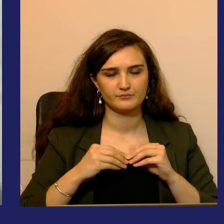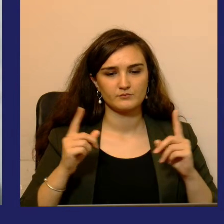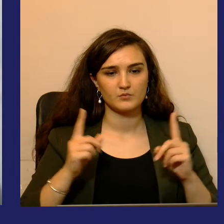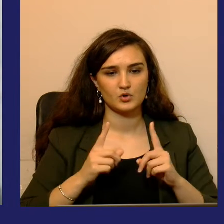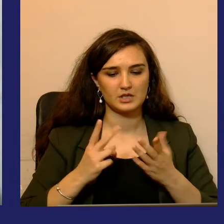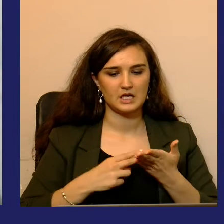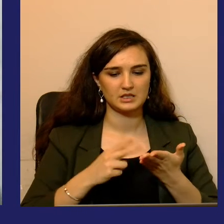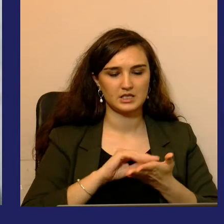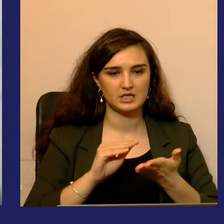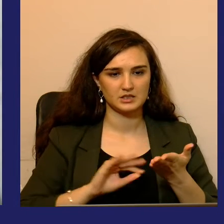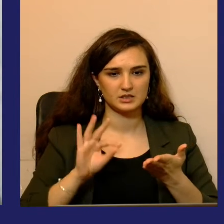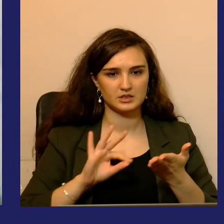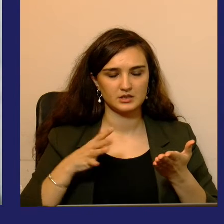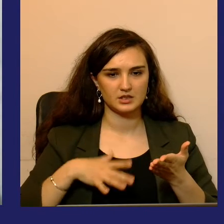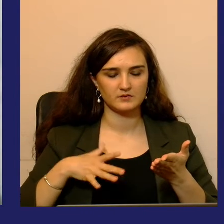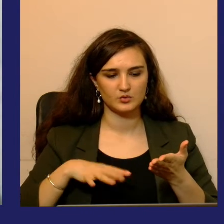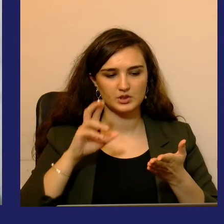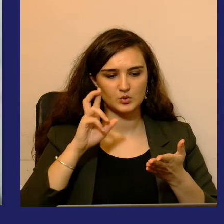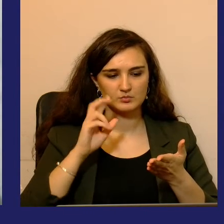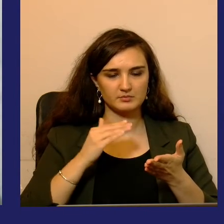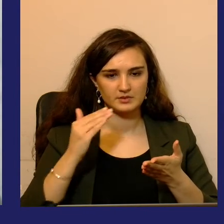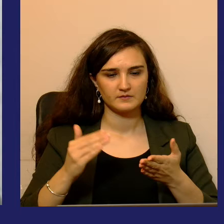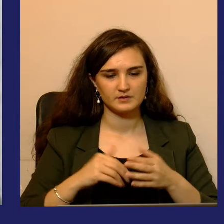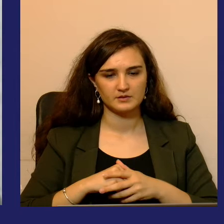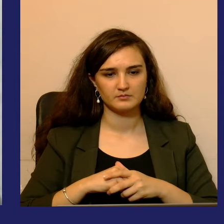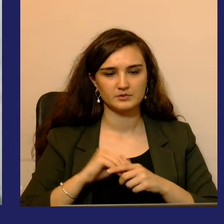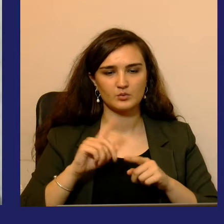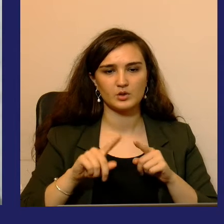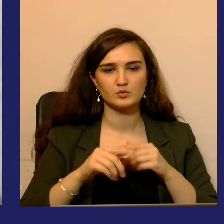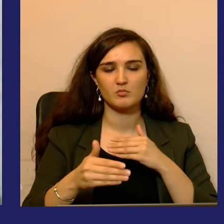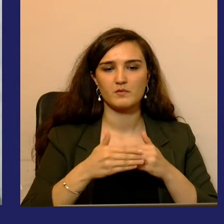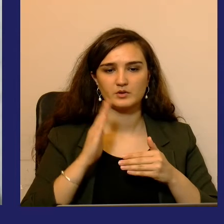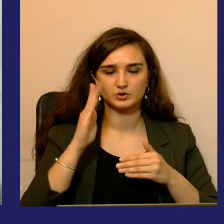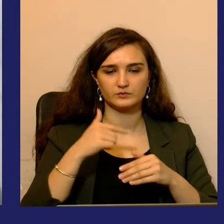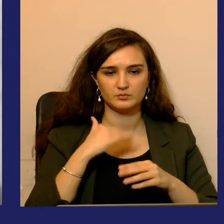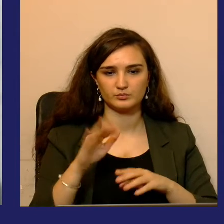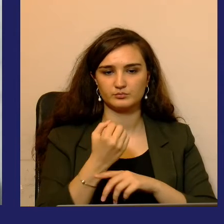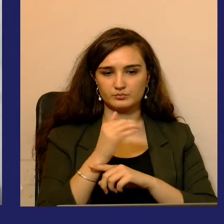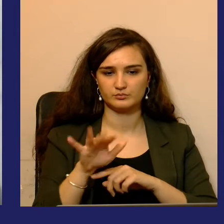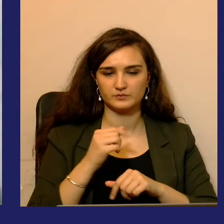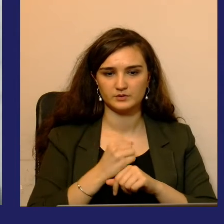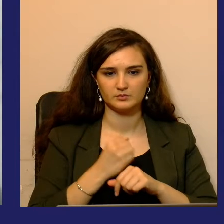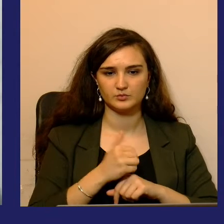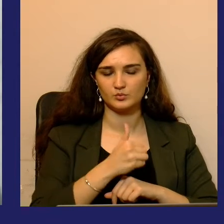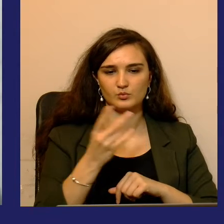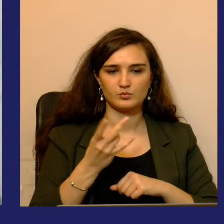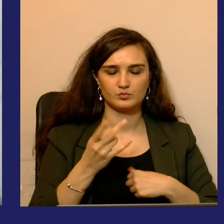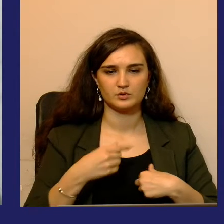მოკლე გაიდლაინზე საქართველოს ხელისუფლებისთვის და უახლეს მომავალში ჩვენ მას გამოვაქვეყნებთ, როგორ